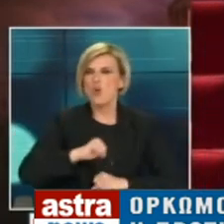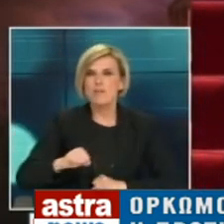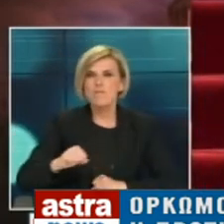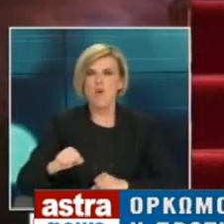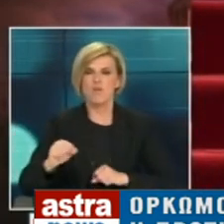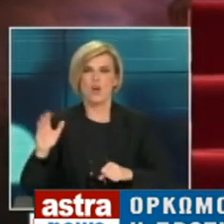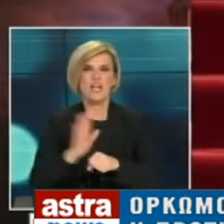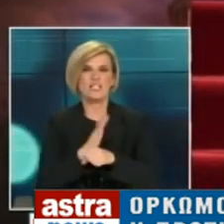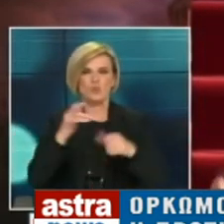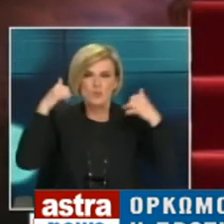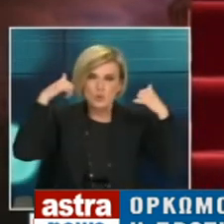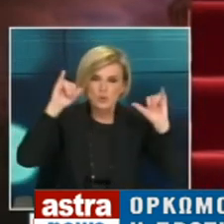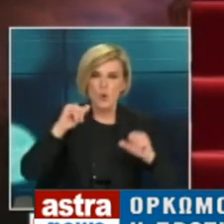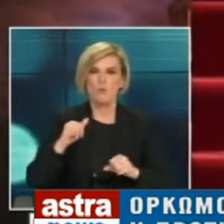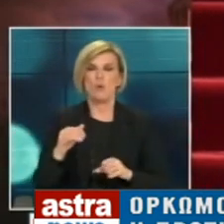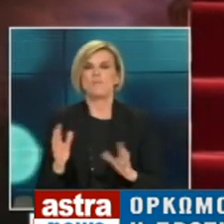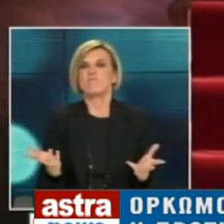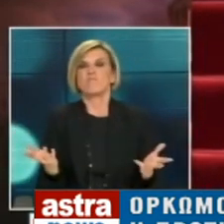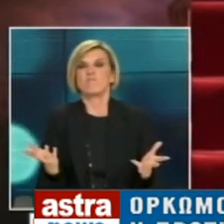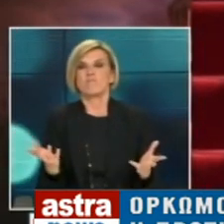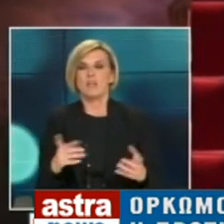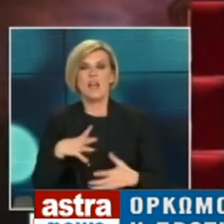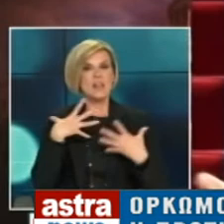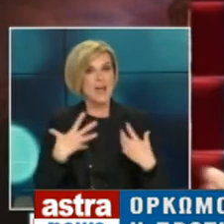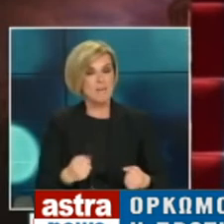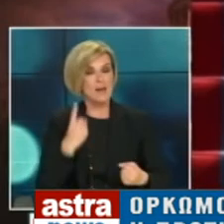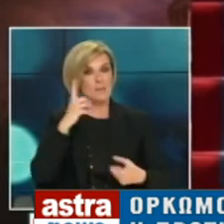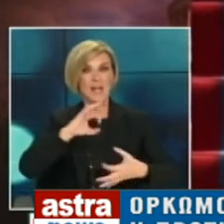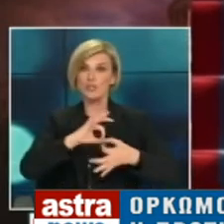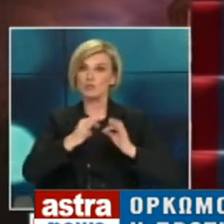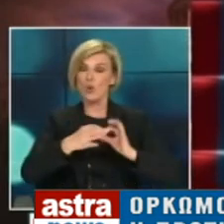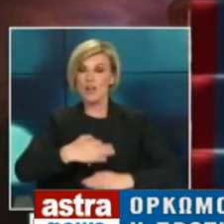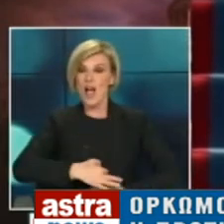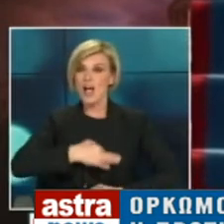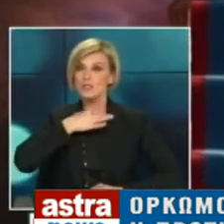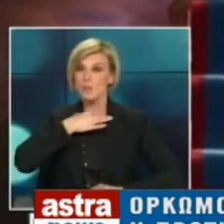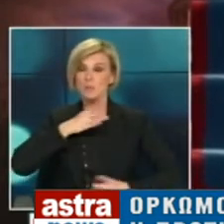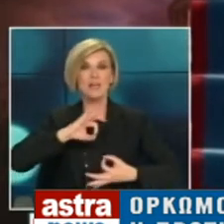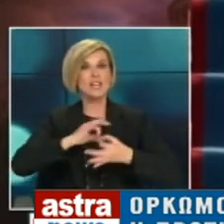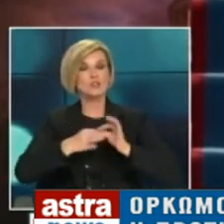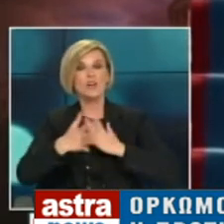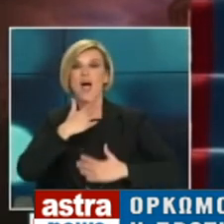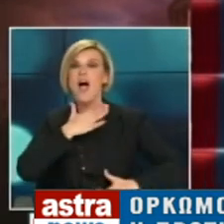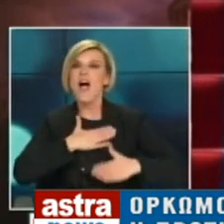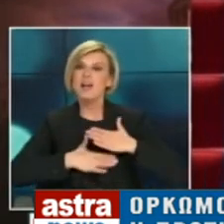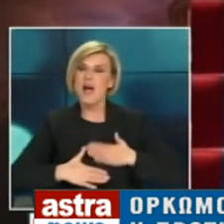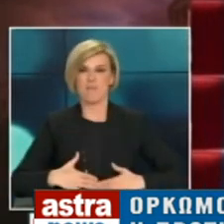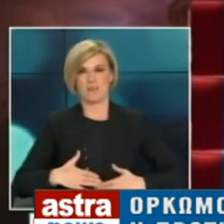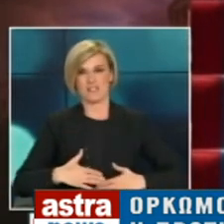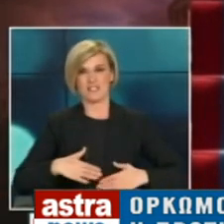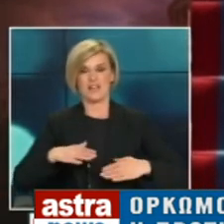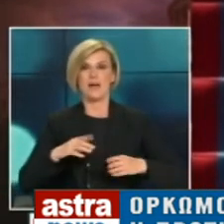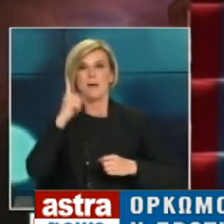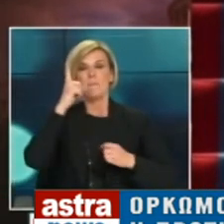ζώων, όχι βασισμένη στο ζώφο. Μια ιστορία αξιοπρέπειας, μια ιστορία αγάπης, επούλωσης τραυμάτων, μια ιστορία